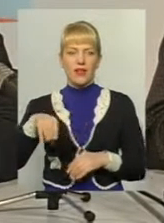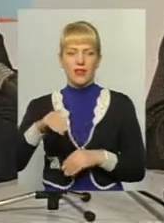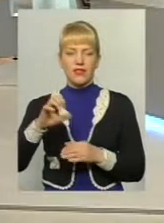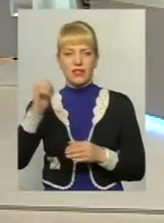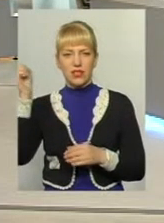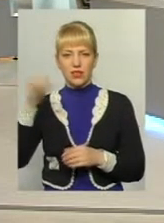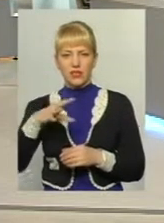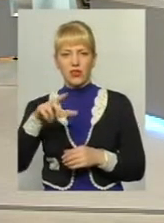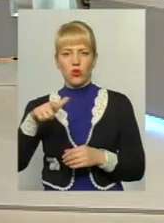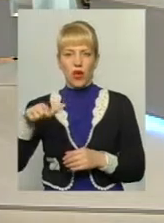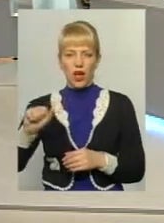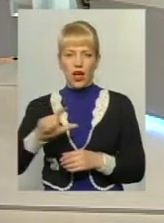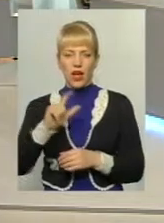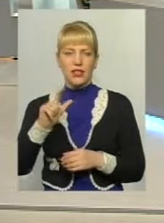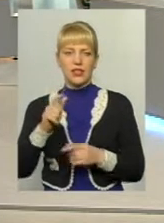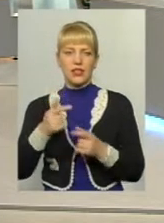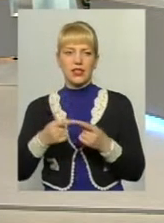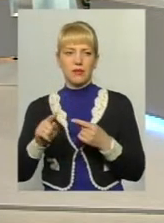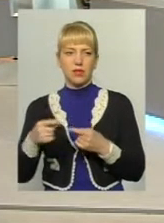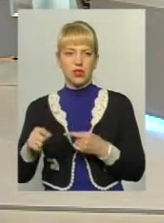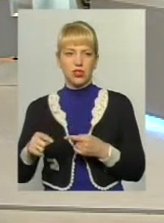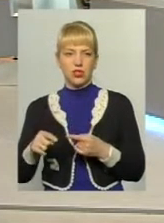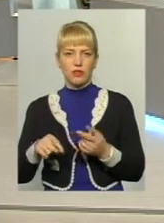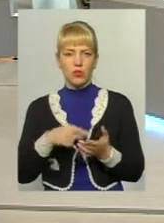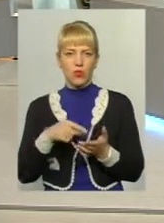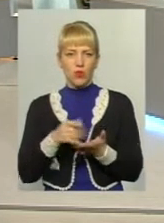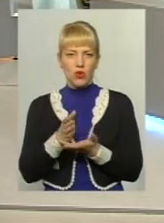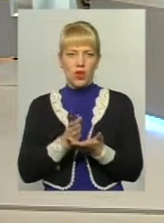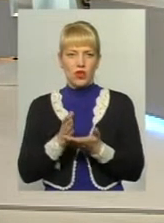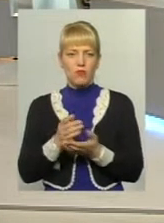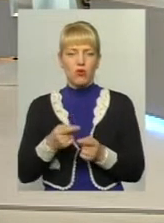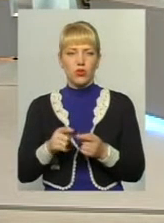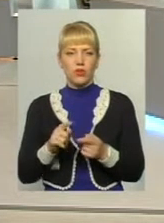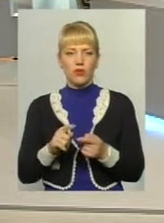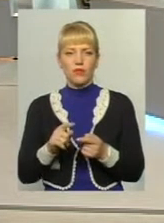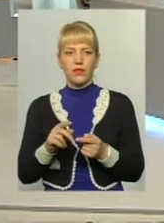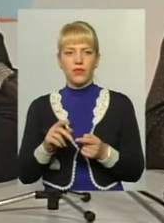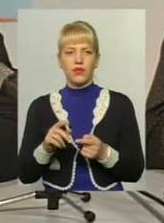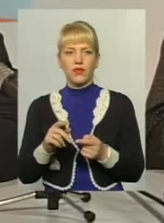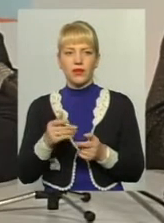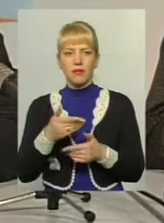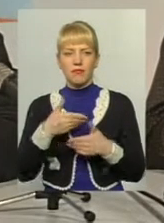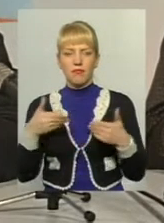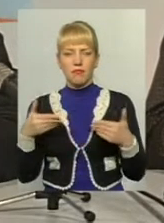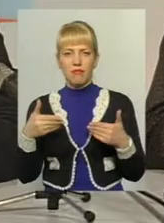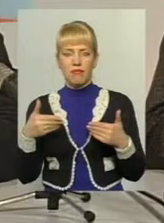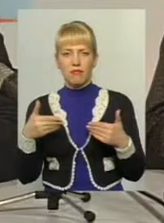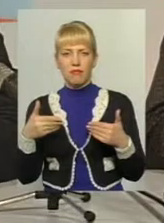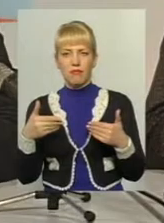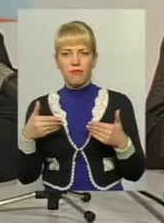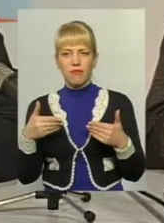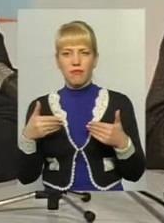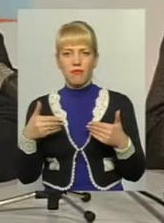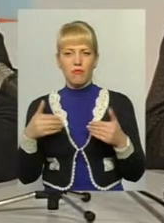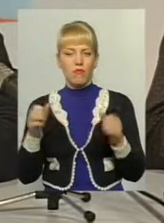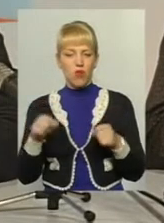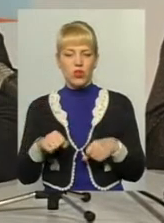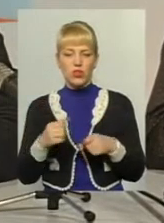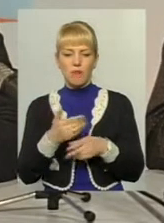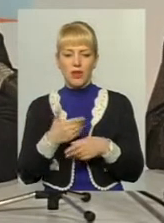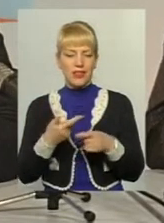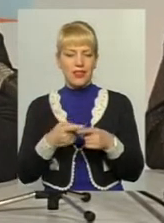звертаються і кажуть, що такий-то субсидіант має заборгованість по субсидії. Субсидія скасовується в цьому випадку. Не тільки по ОСББ, а на всі